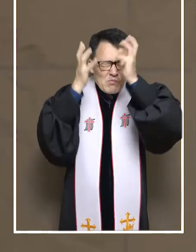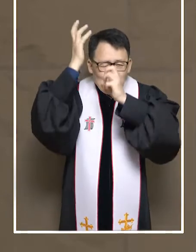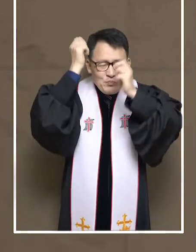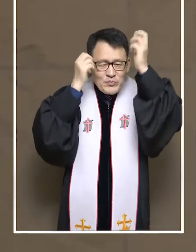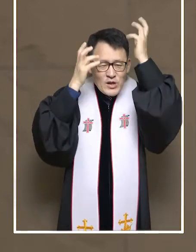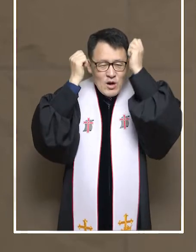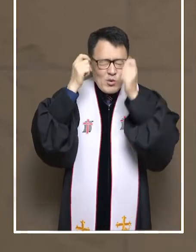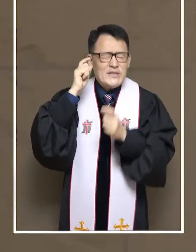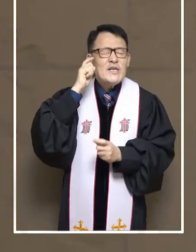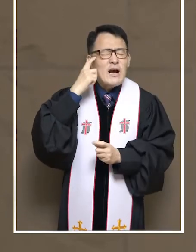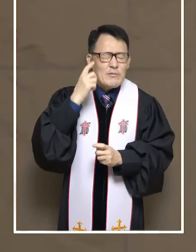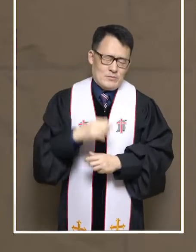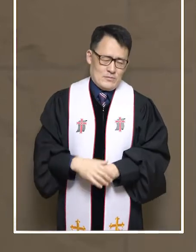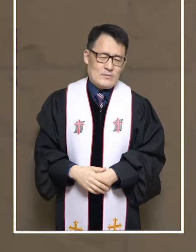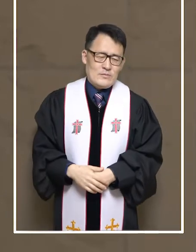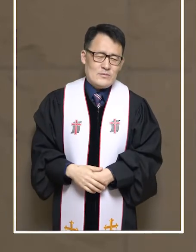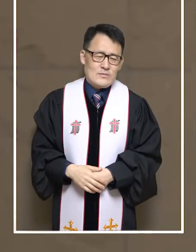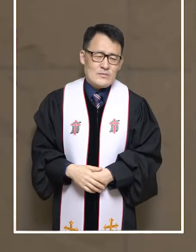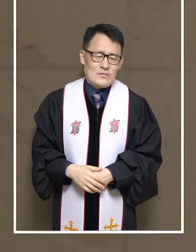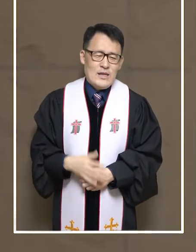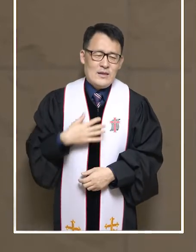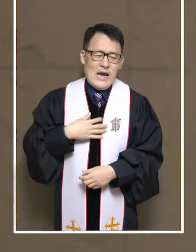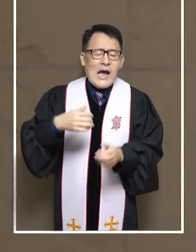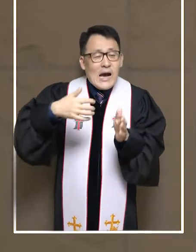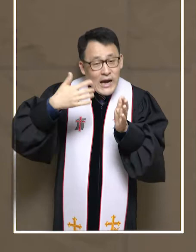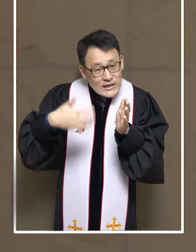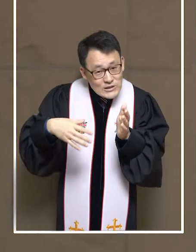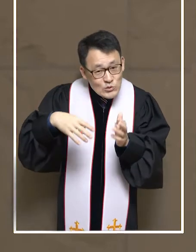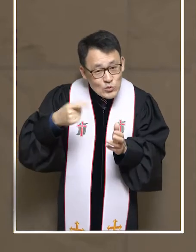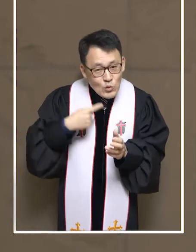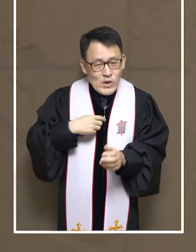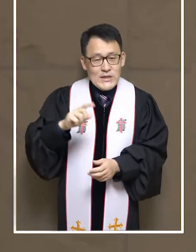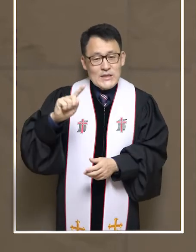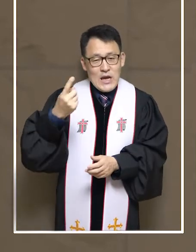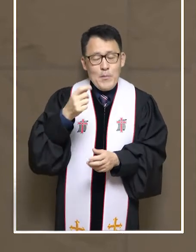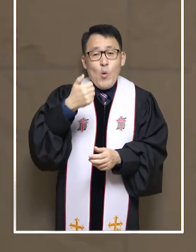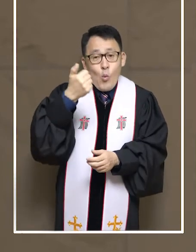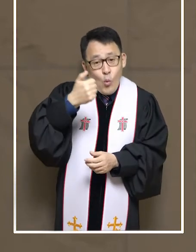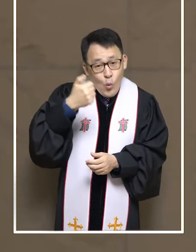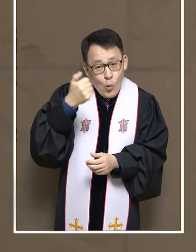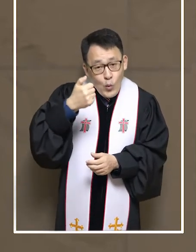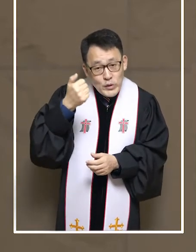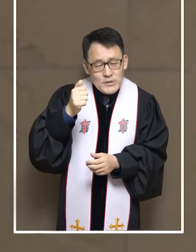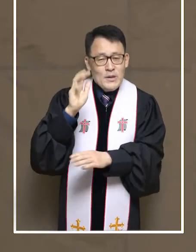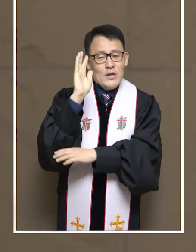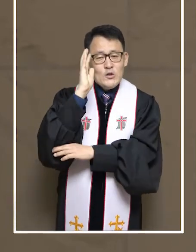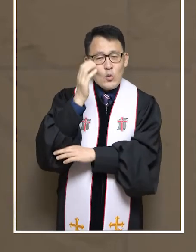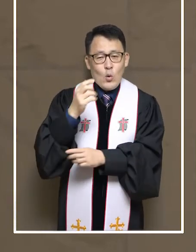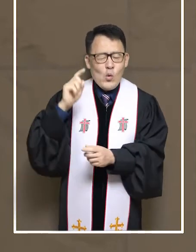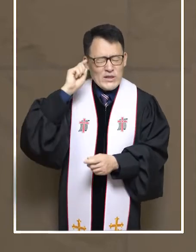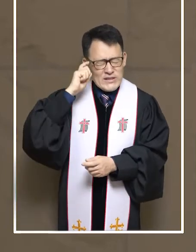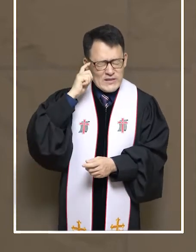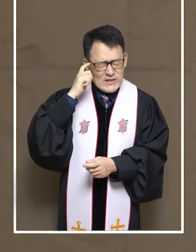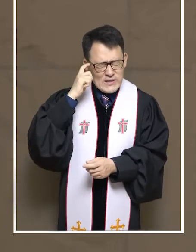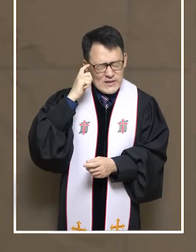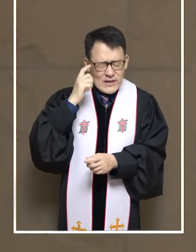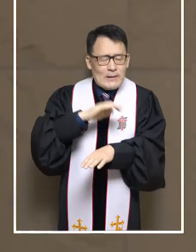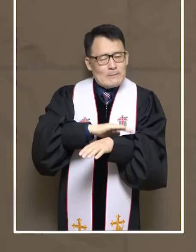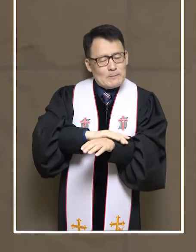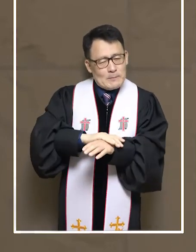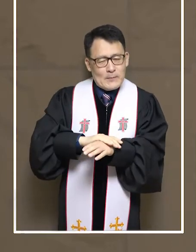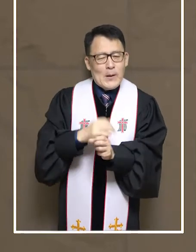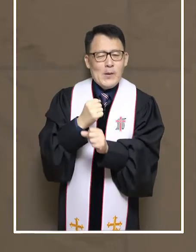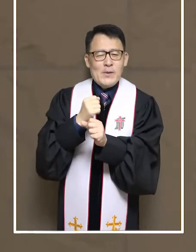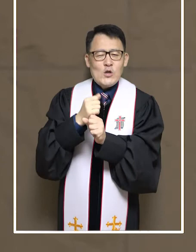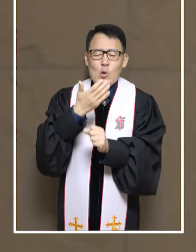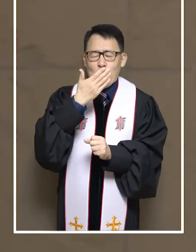그 설교를 외워 놓으려고 생각했다. 나는 아직도 약 350편의